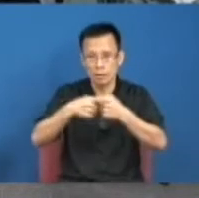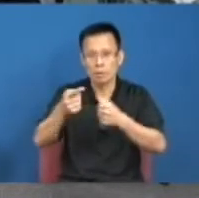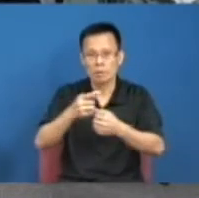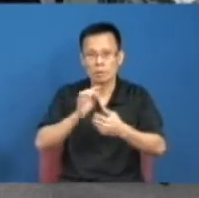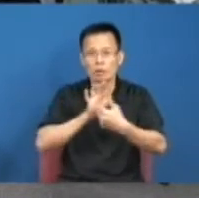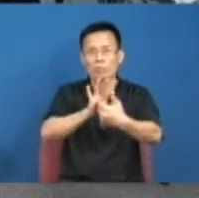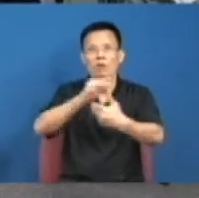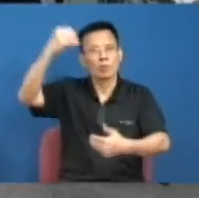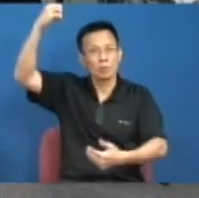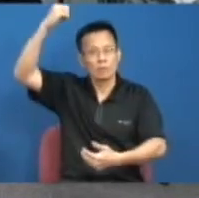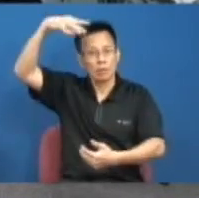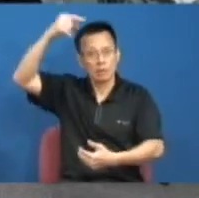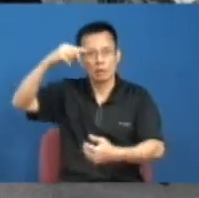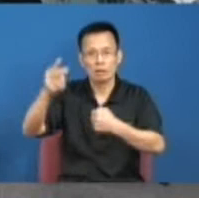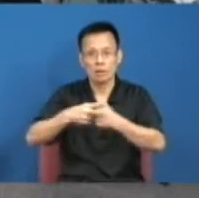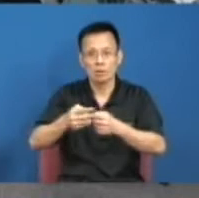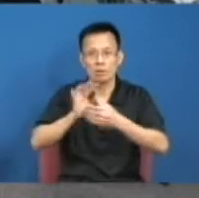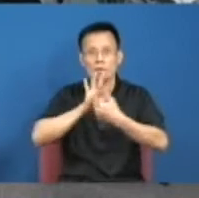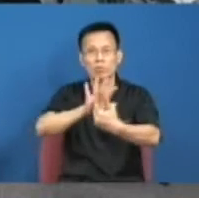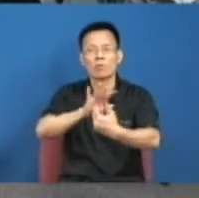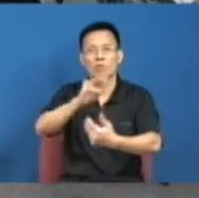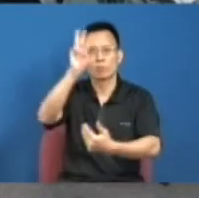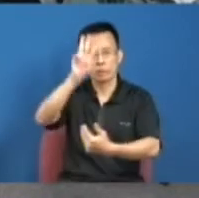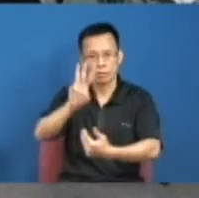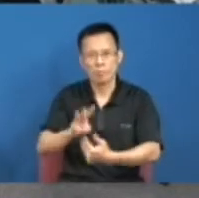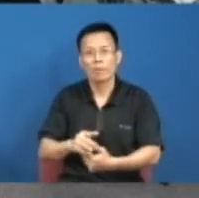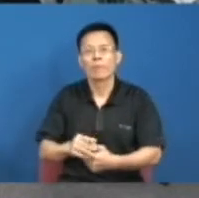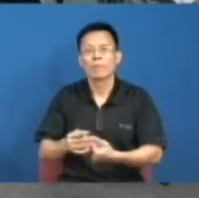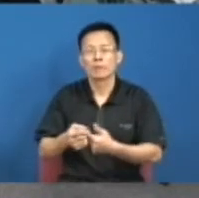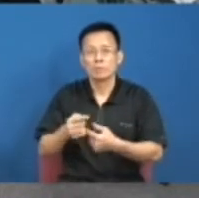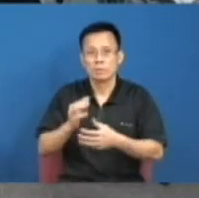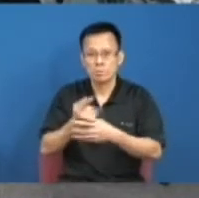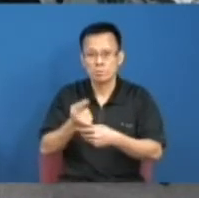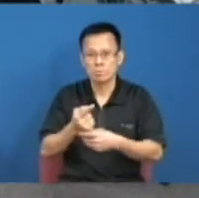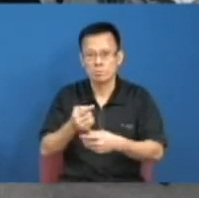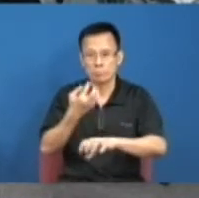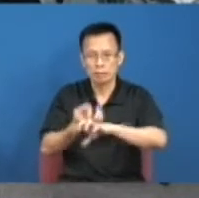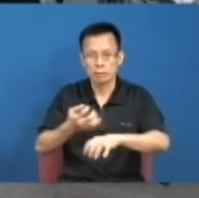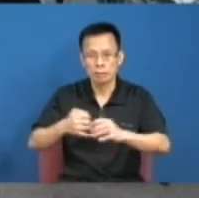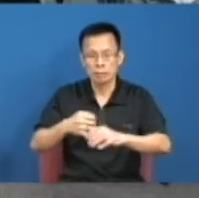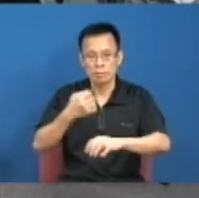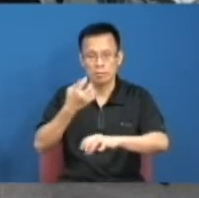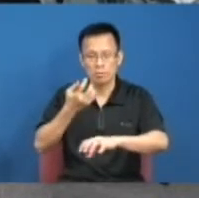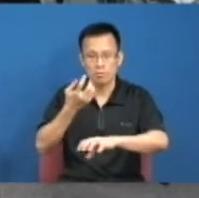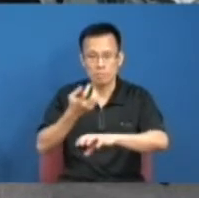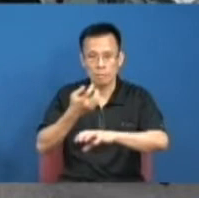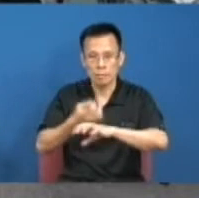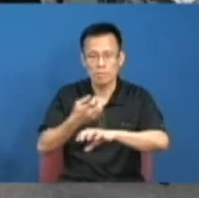水咯，因為有呢啲咁嘅不鏽鋼嗰啲簾縫咧遮住嗰只窗啦，入水機會就好少